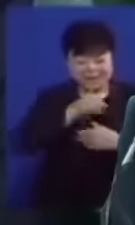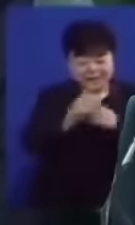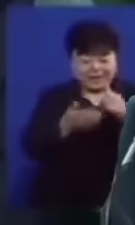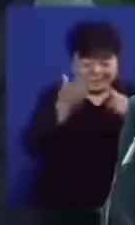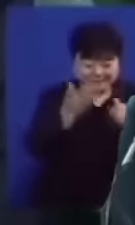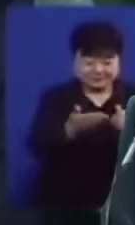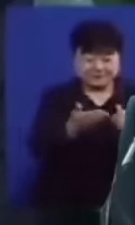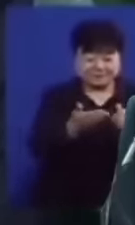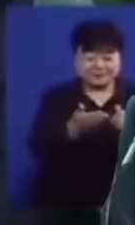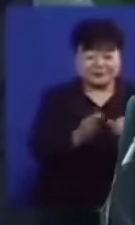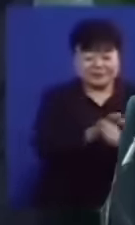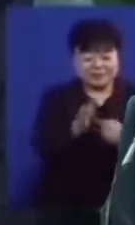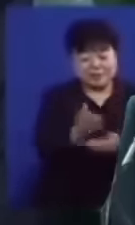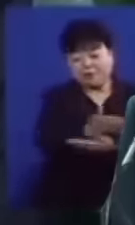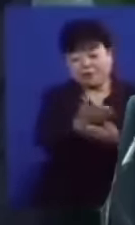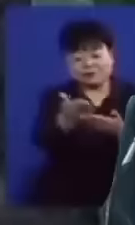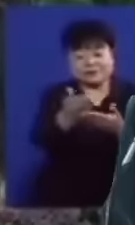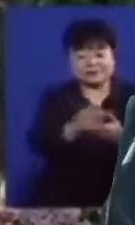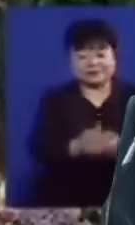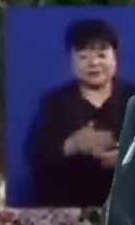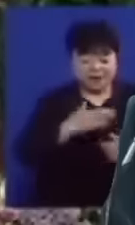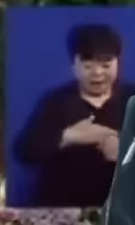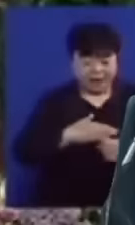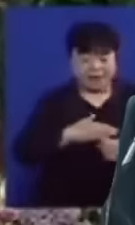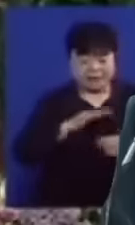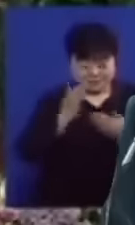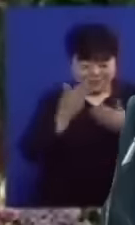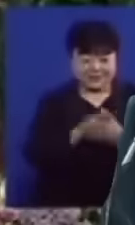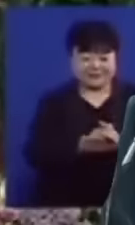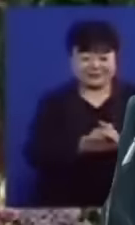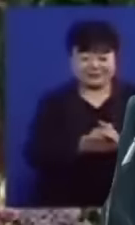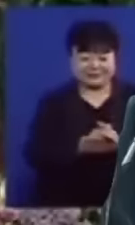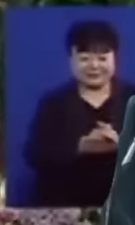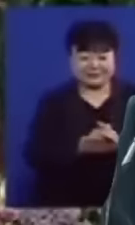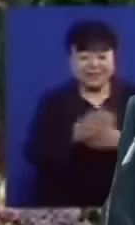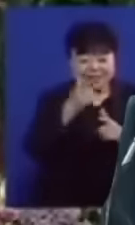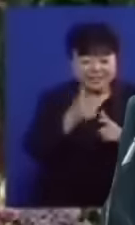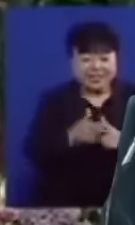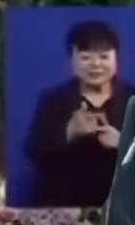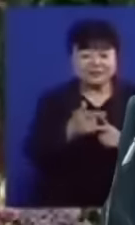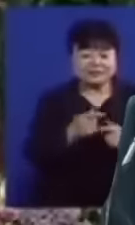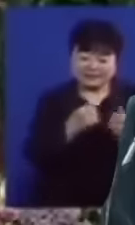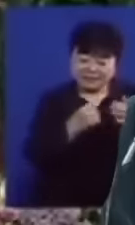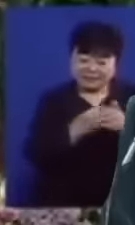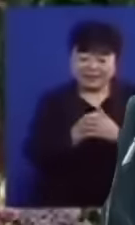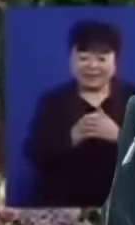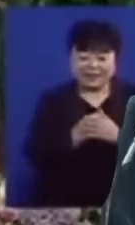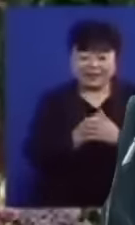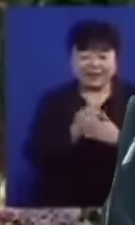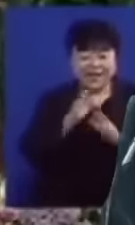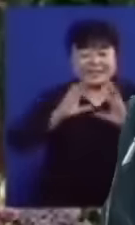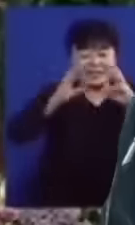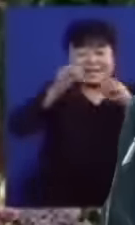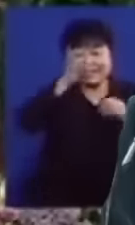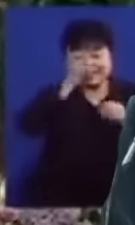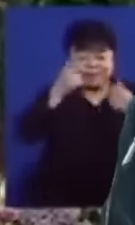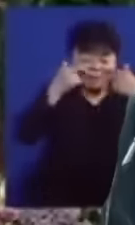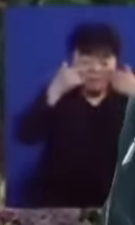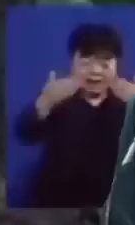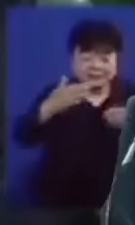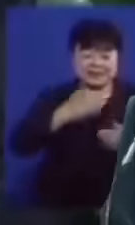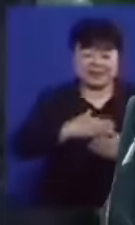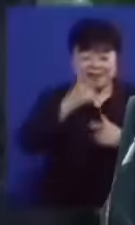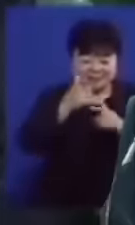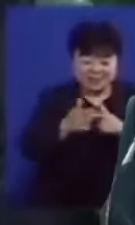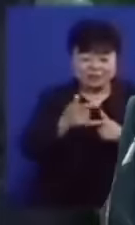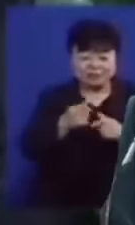하나님이 사랑을 베풀어 주심을 알 수 있는 것입니다. 나는 예수님 때문에 천국에 있는 것을 확실히 압니다.